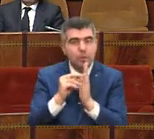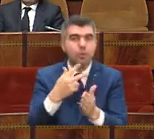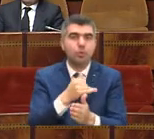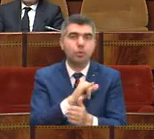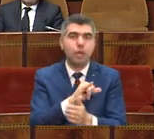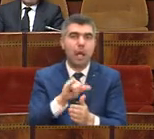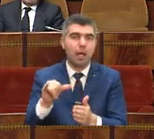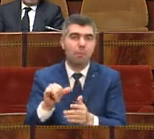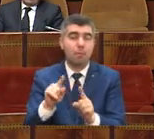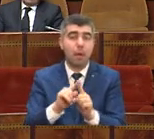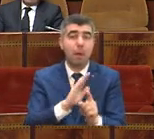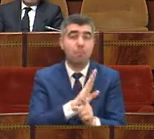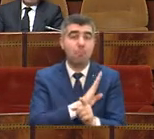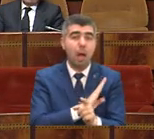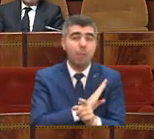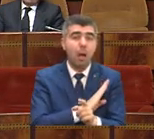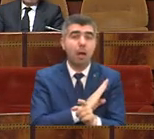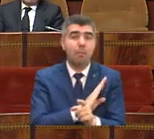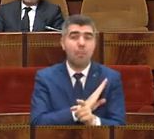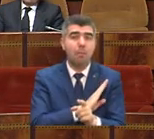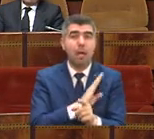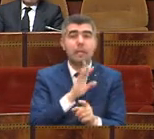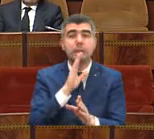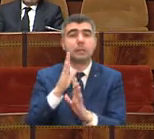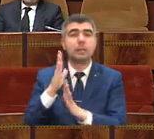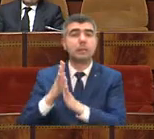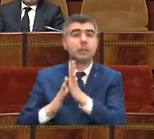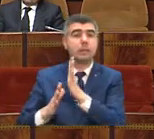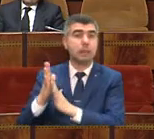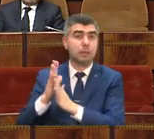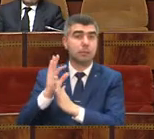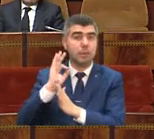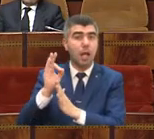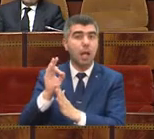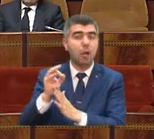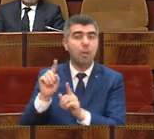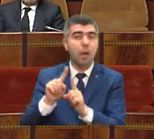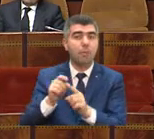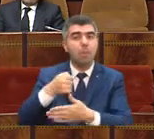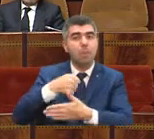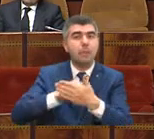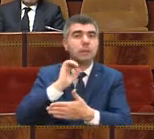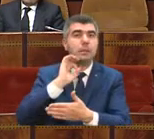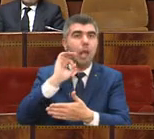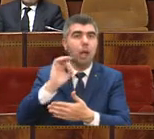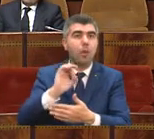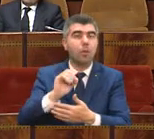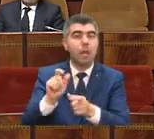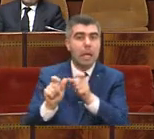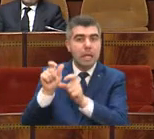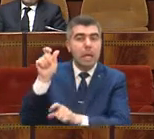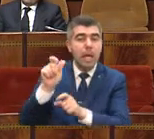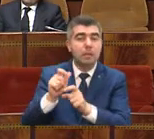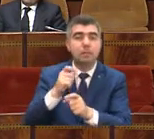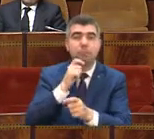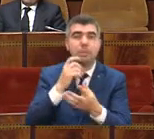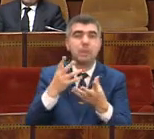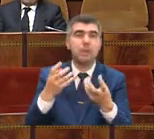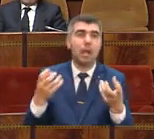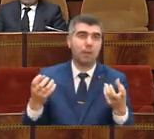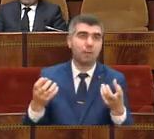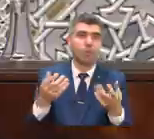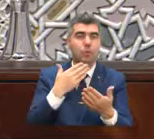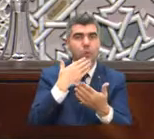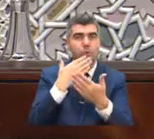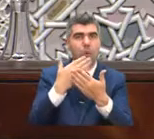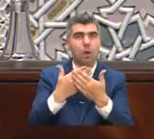جد لمئات السنين من الجنوب ومن الشمال، من الشمال ومن الجنوب. كاين ناس، كاين قبائل. شكرا سيد النائب